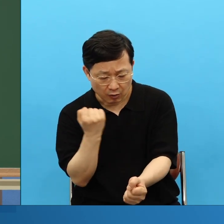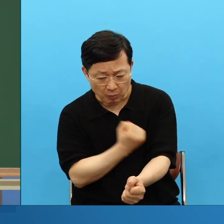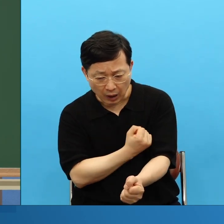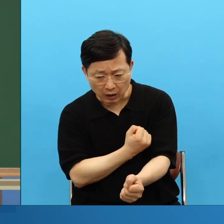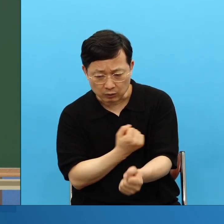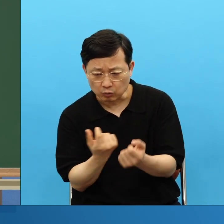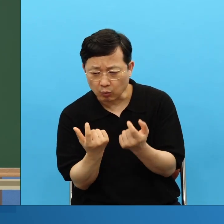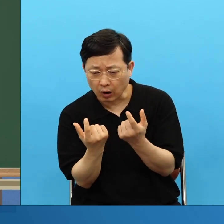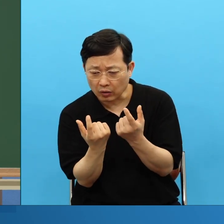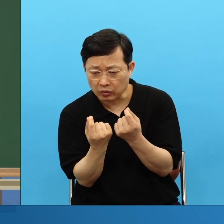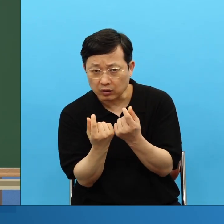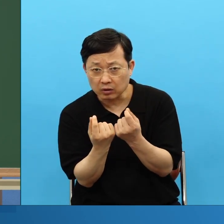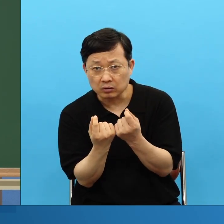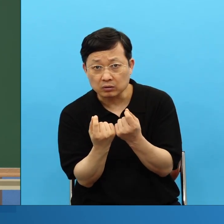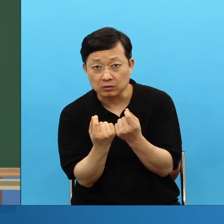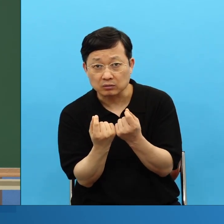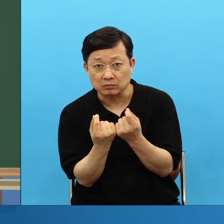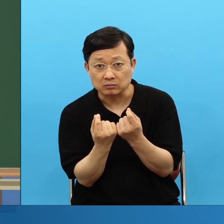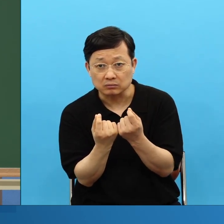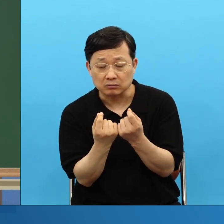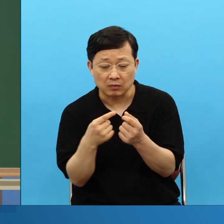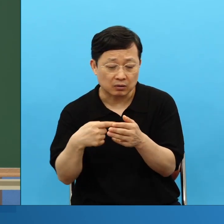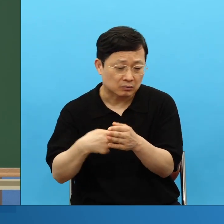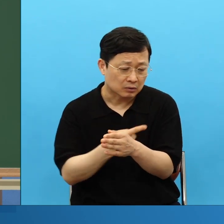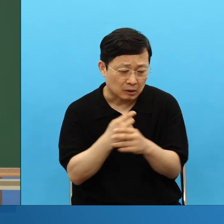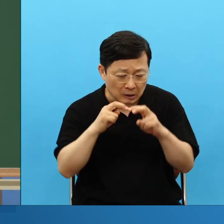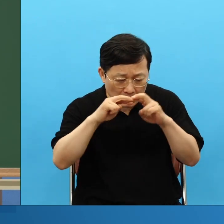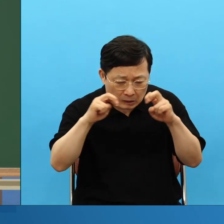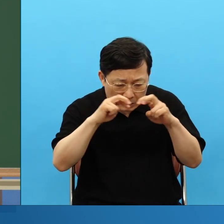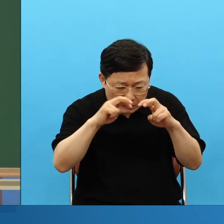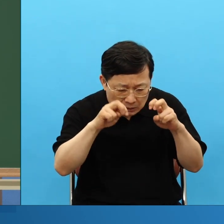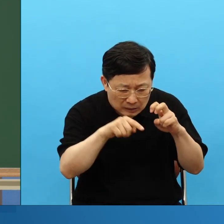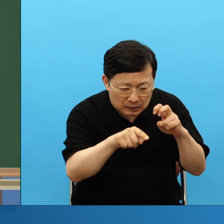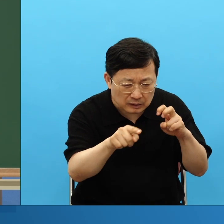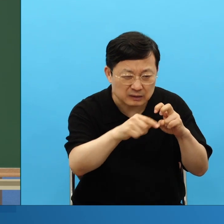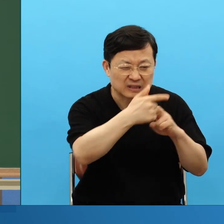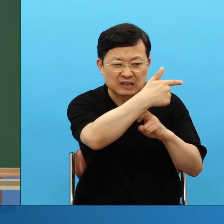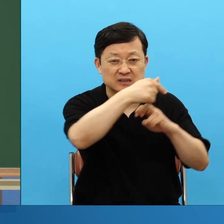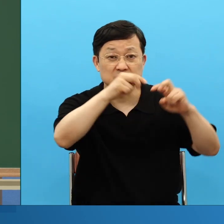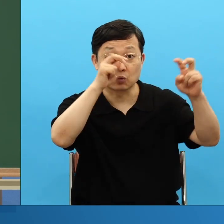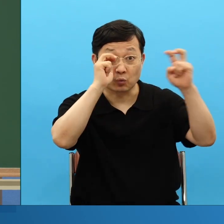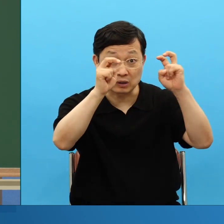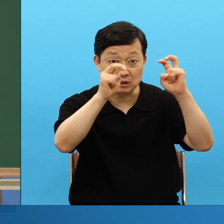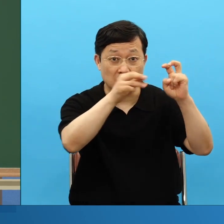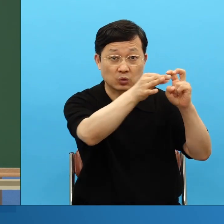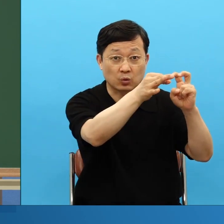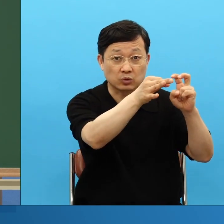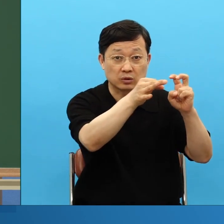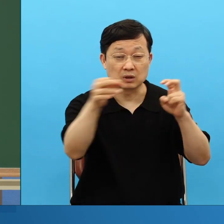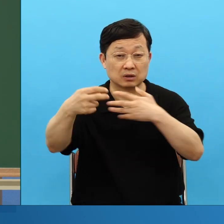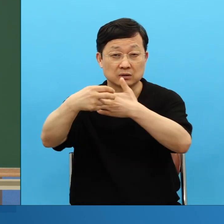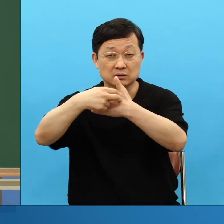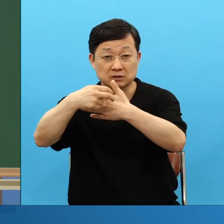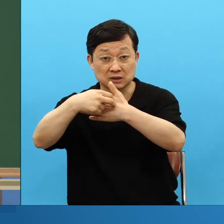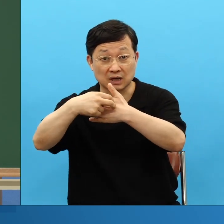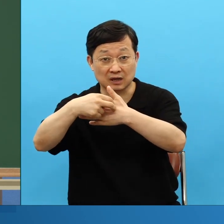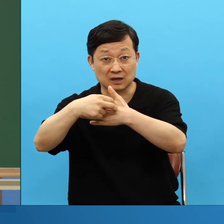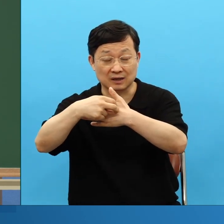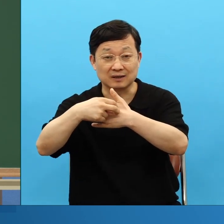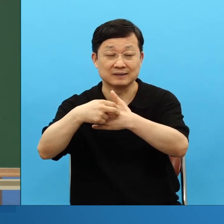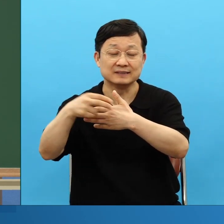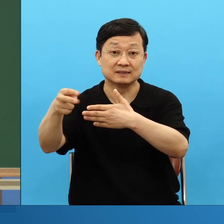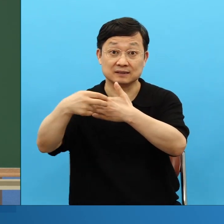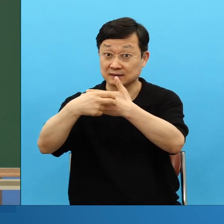큰 다국적 큰 제약회사에서 돈을 가지고 의사를 이제 광고주로,